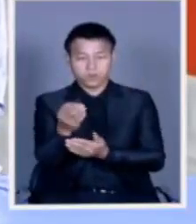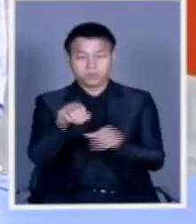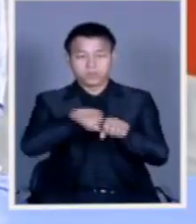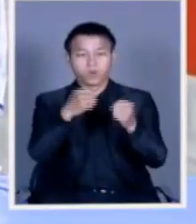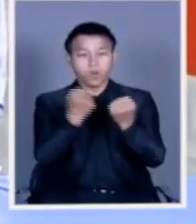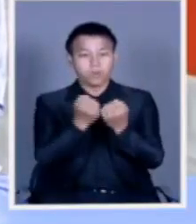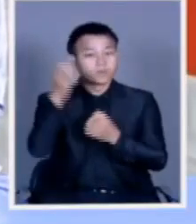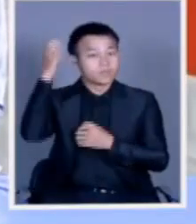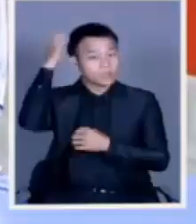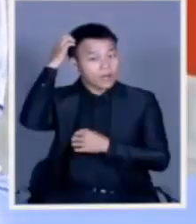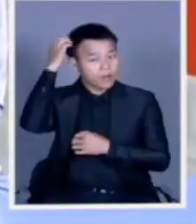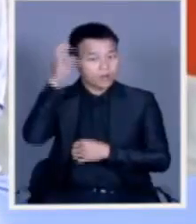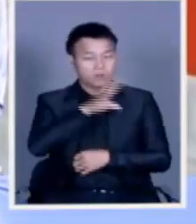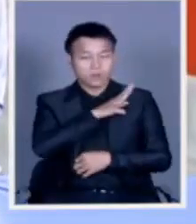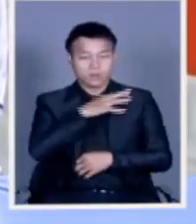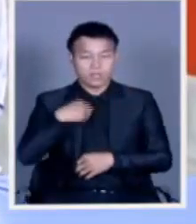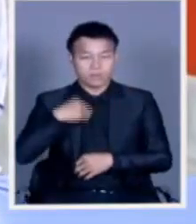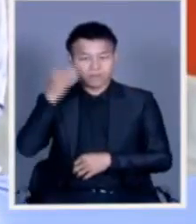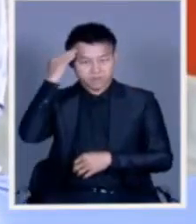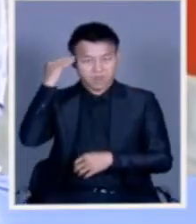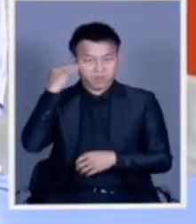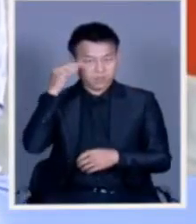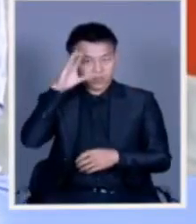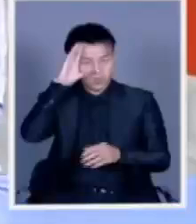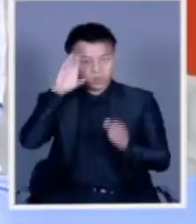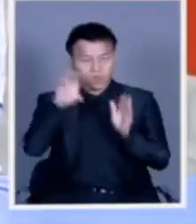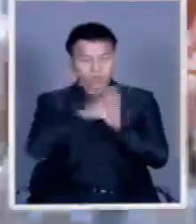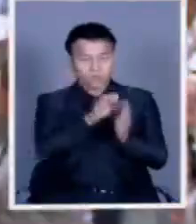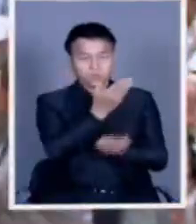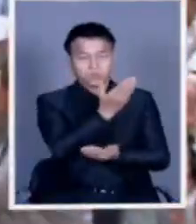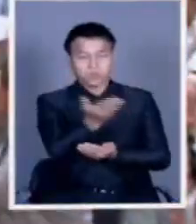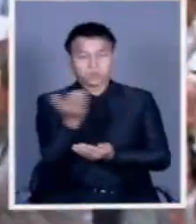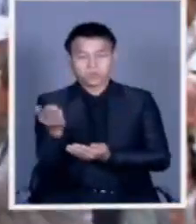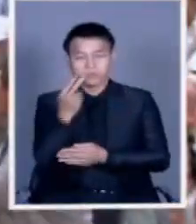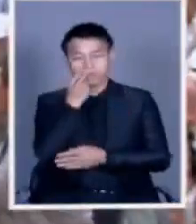วิจิตรศิลป์สาธารณรัฐเกาหลี